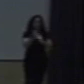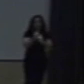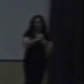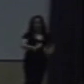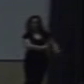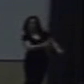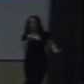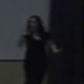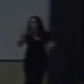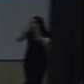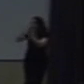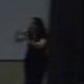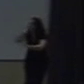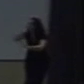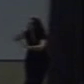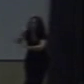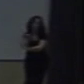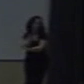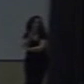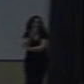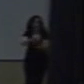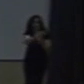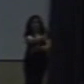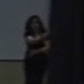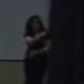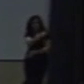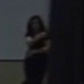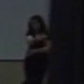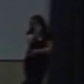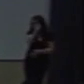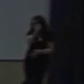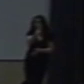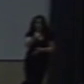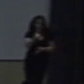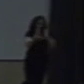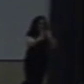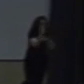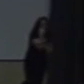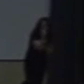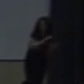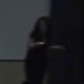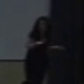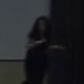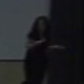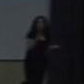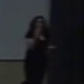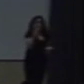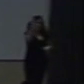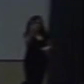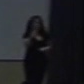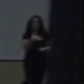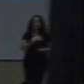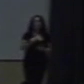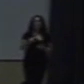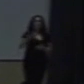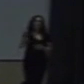comprovar-ho igual que si veig un tuit, vull dir, haig de trucar a una altra persona o esperar que m'arribi de tres fonts més, vull dir, és evident que si un tio em diu que la plaça Sant Jaime està llena, vull dir,